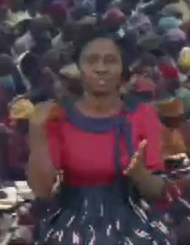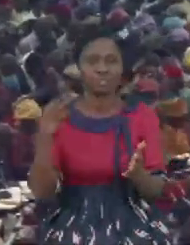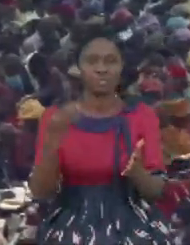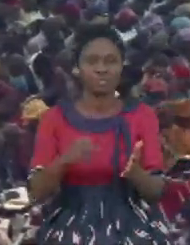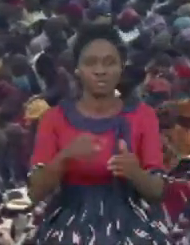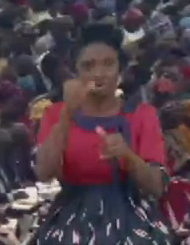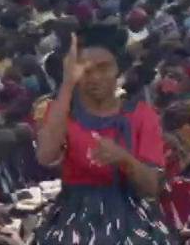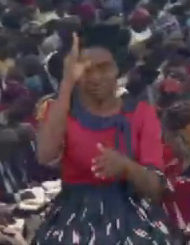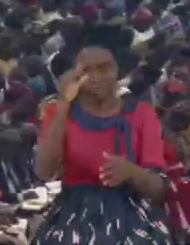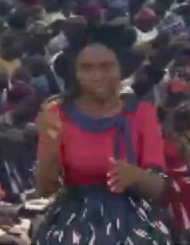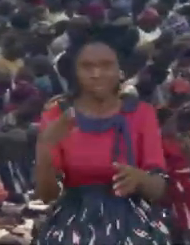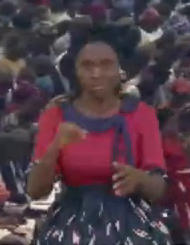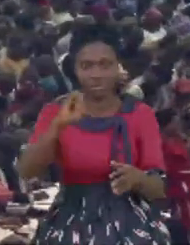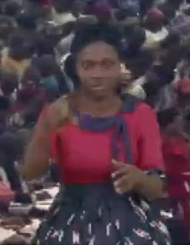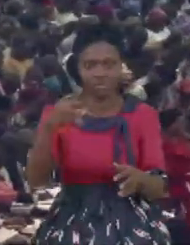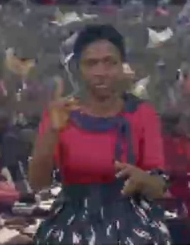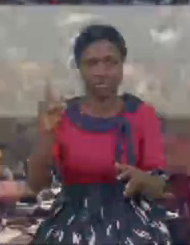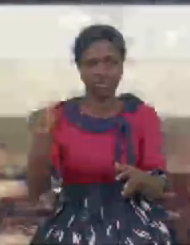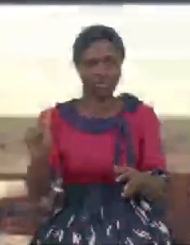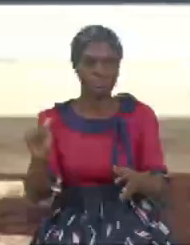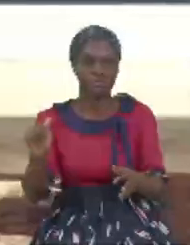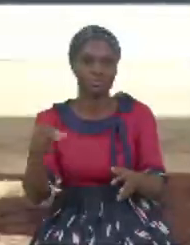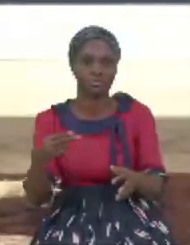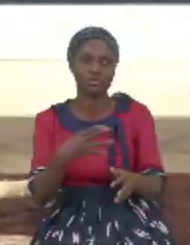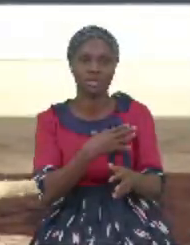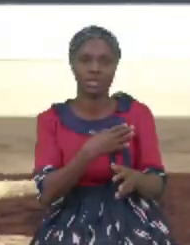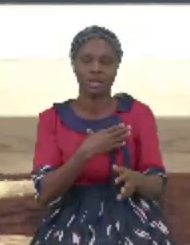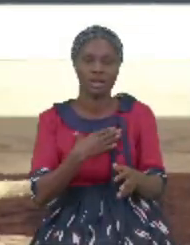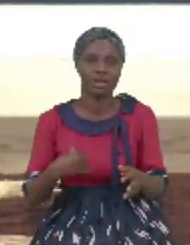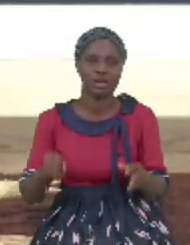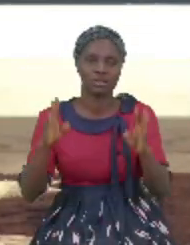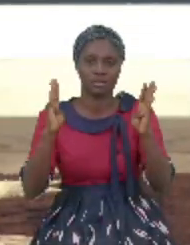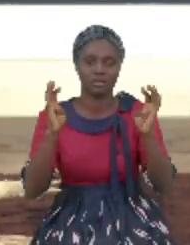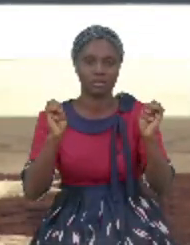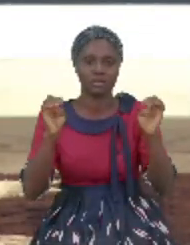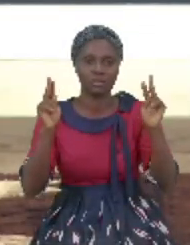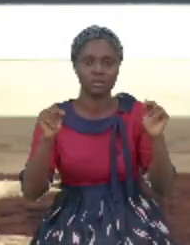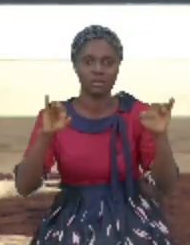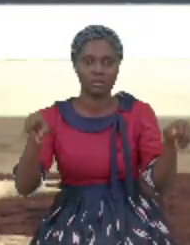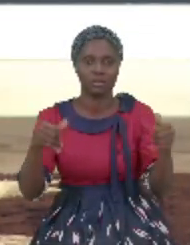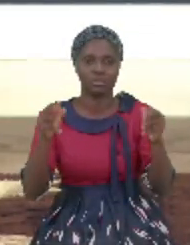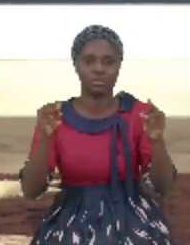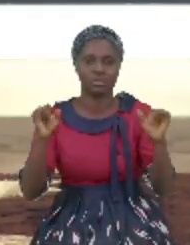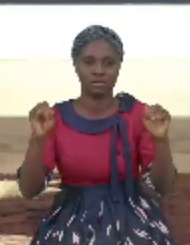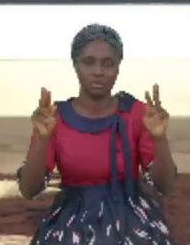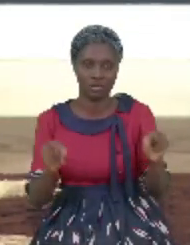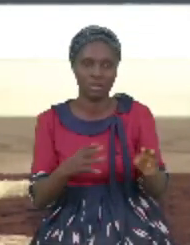de Benjamin, les sacrificateurs et les lévites.